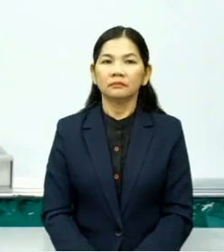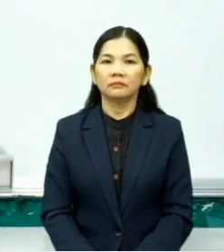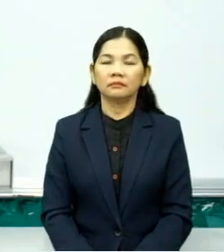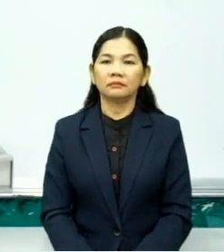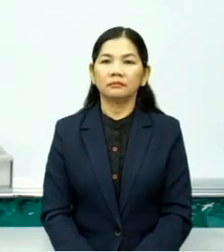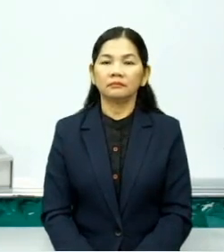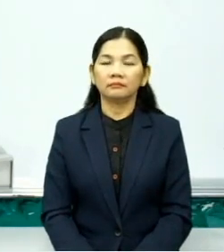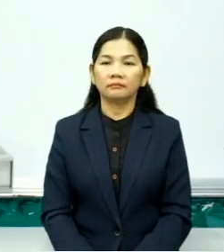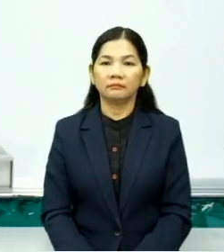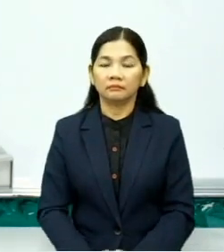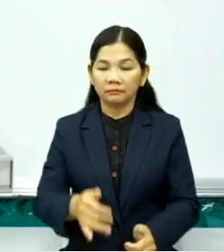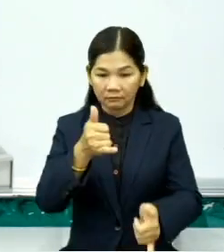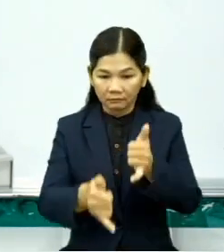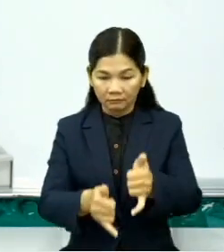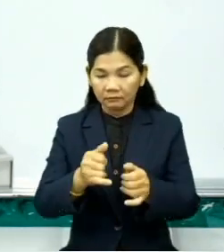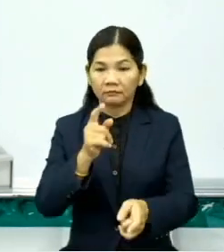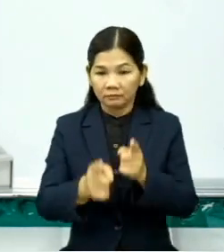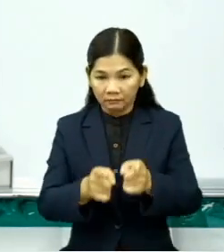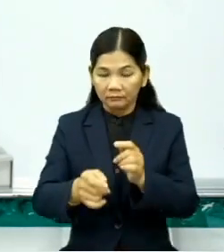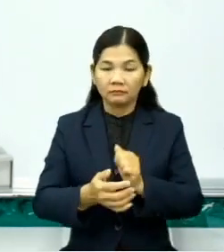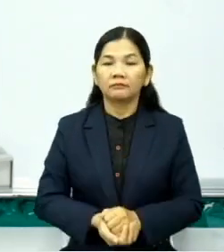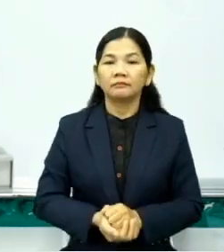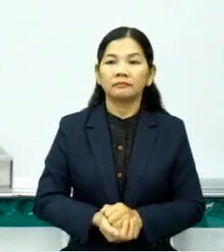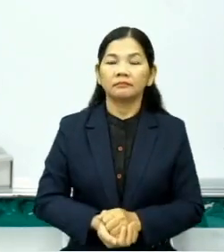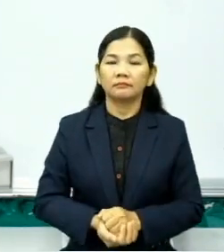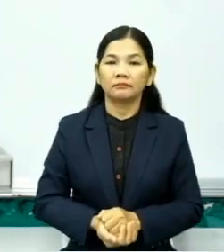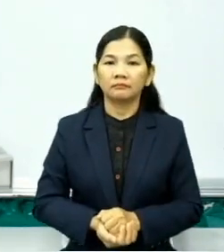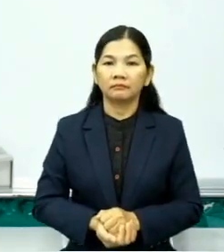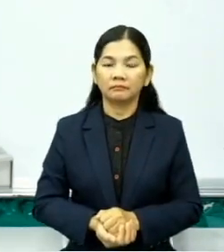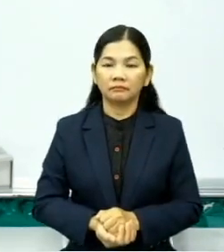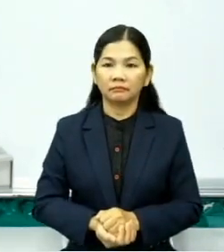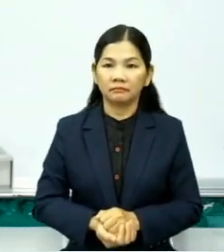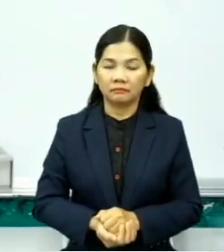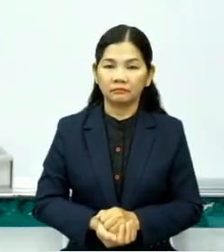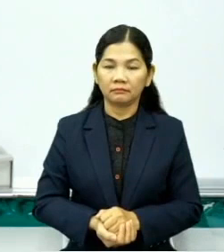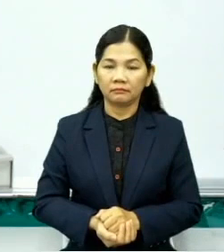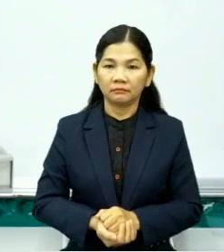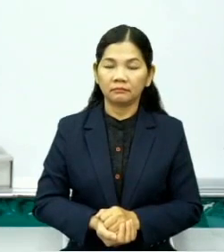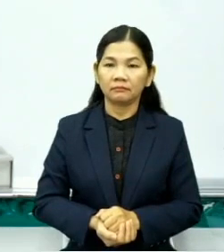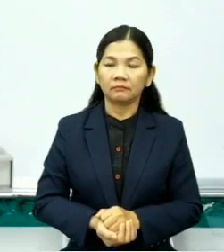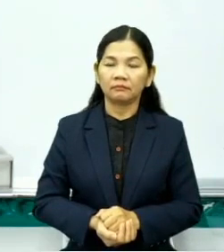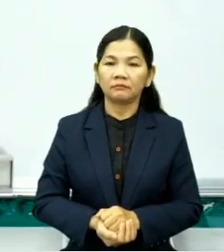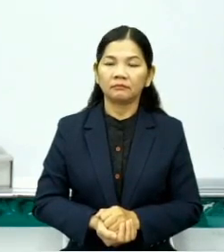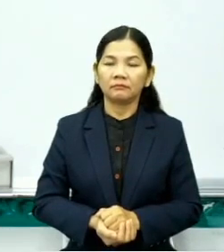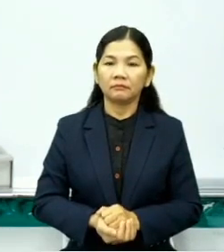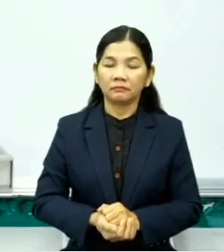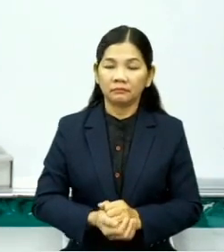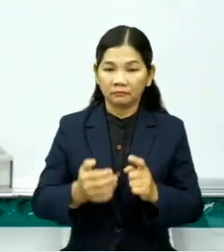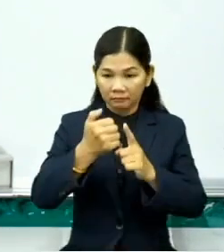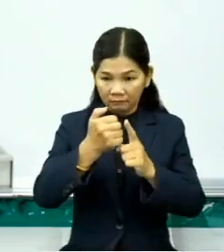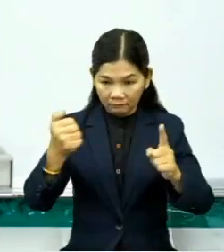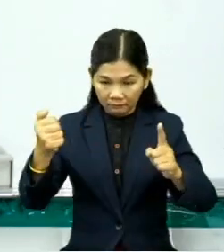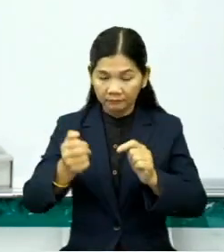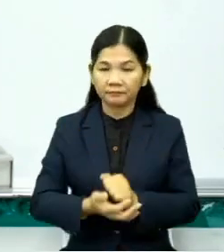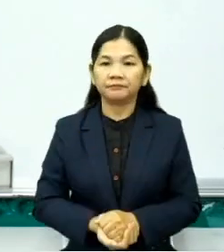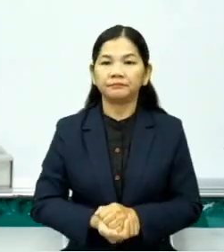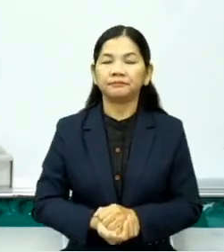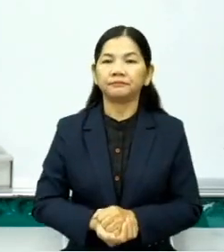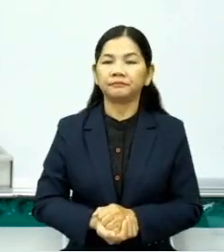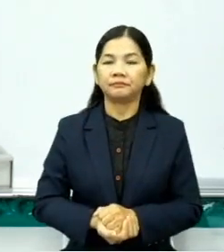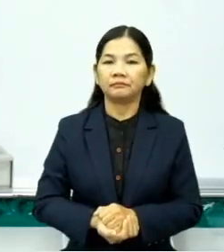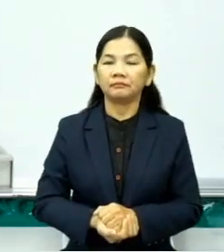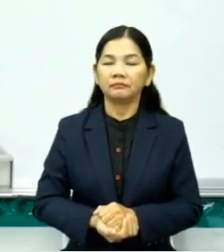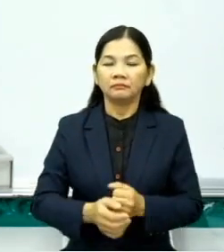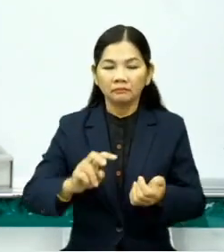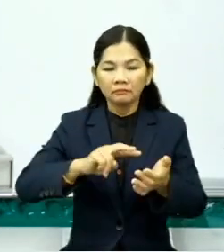ចាដោតន្ត្រីថ្នាក់ពាក្យជាអ្វីទៅកូនចាគឺថ្នាក់ពាក្យជានាមចាហើយមានន័យដូចម្ដេ